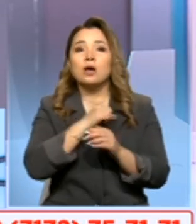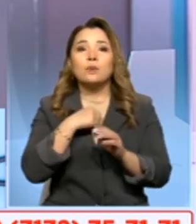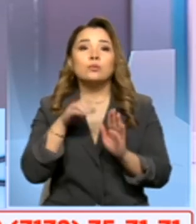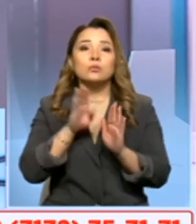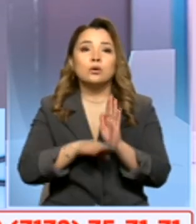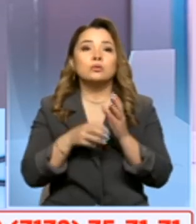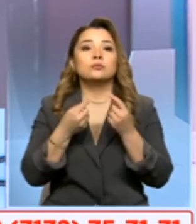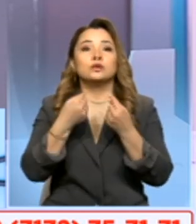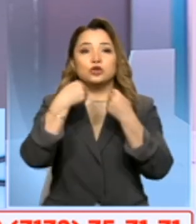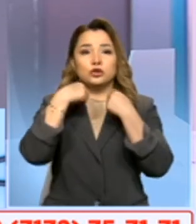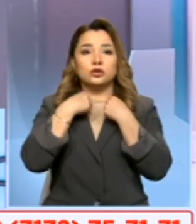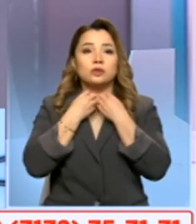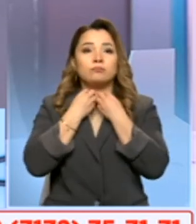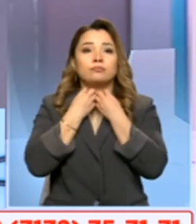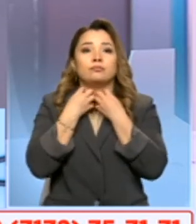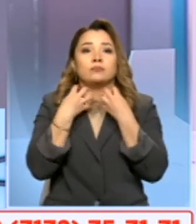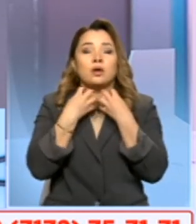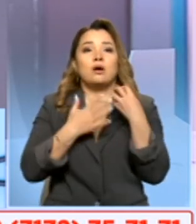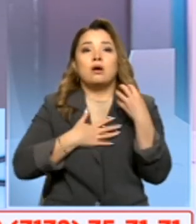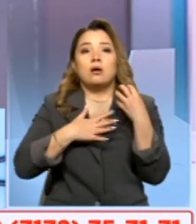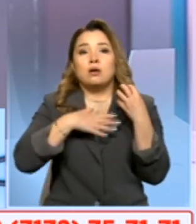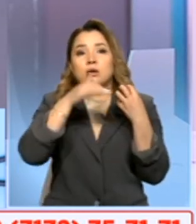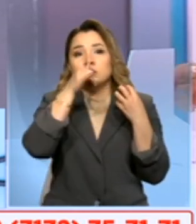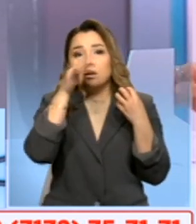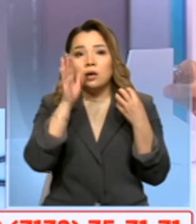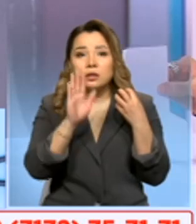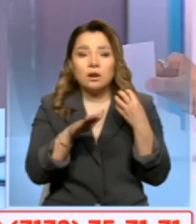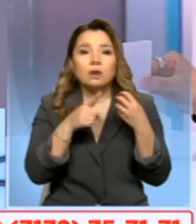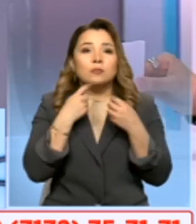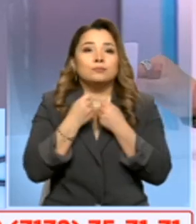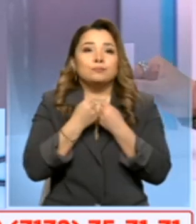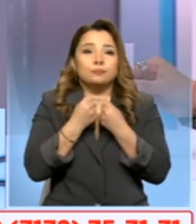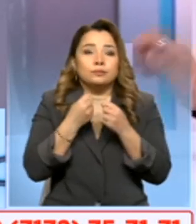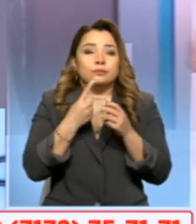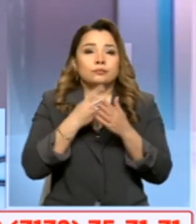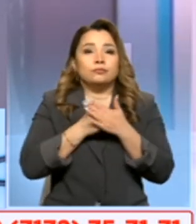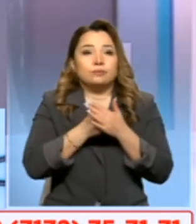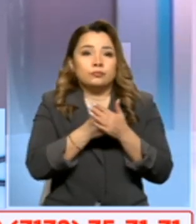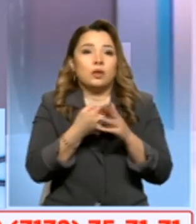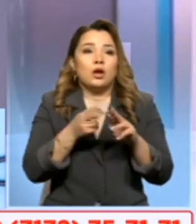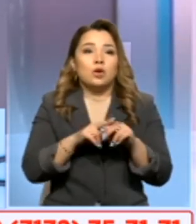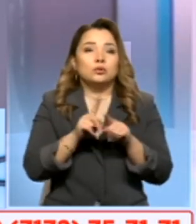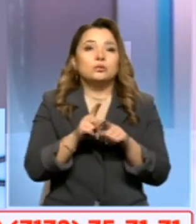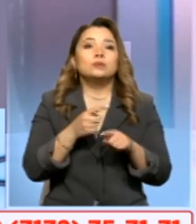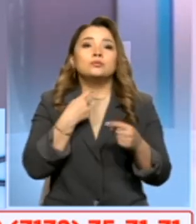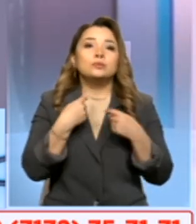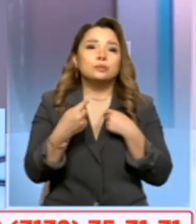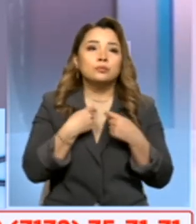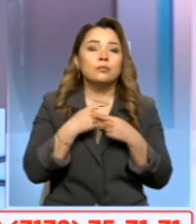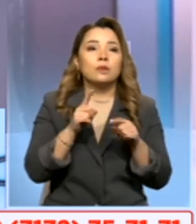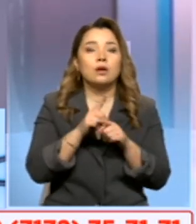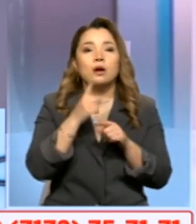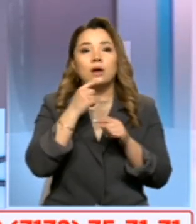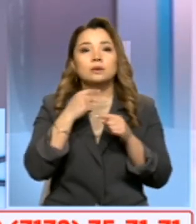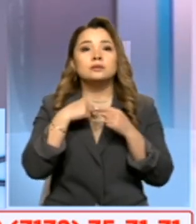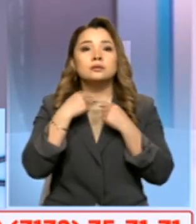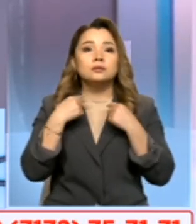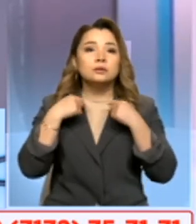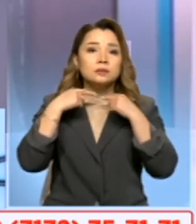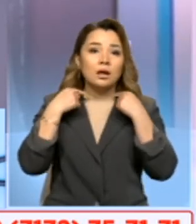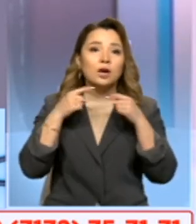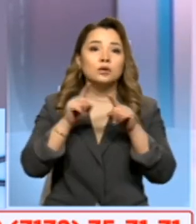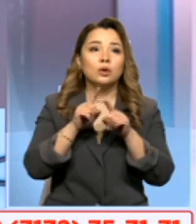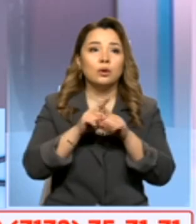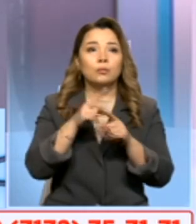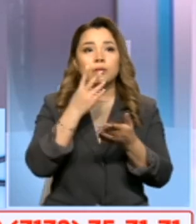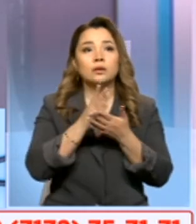кезде тұншығу, ауа жетпеу, қысылу, немесе ең жаманы біз егер қан тамырларды баса не істейтін